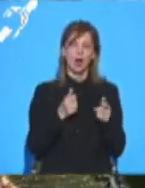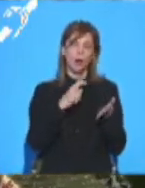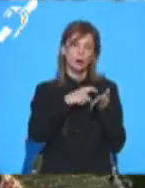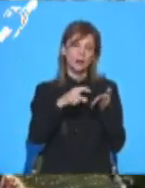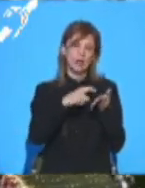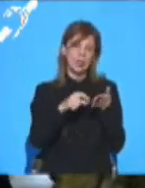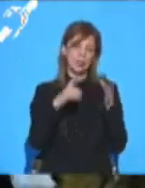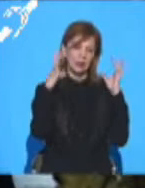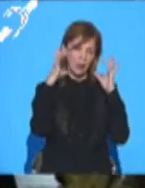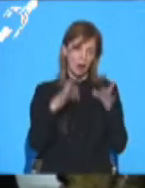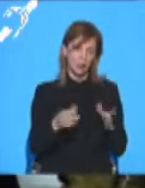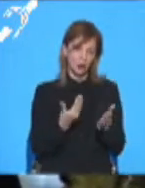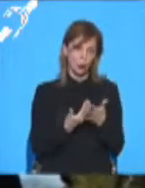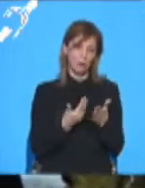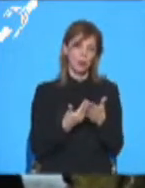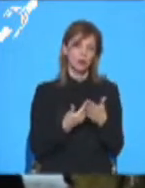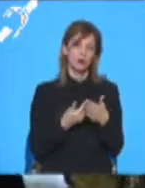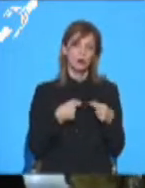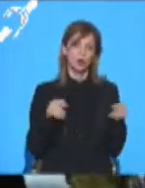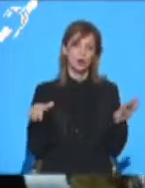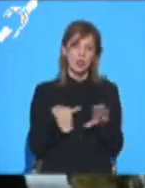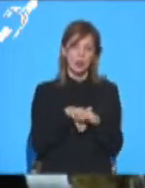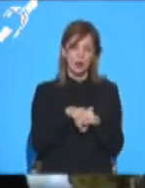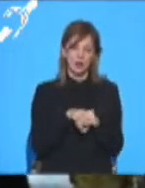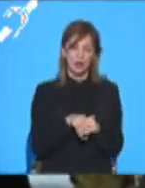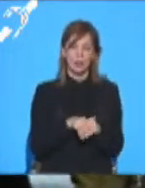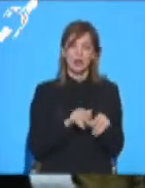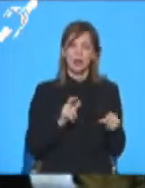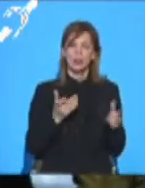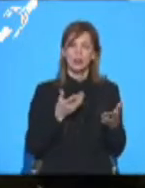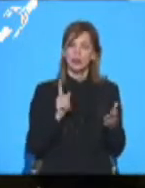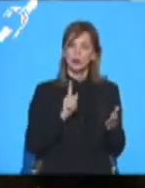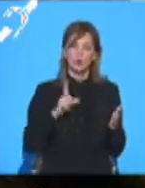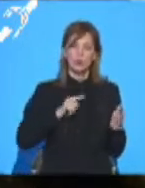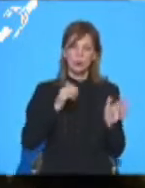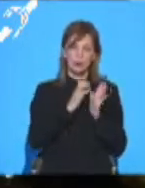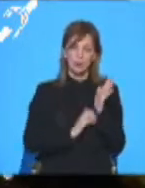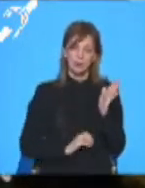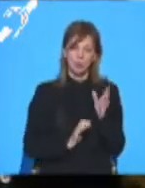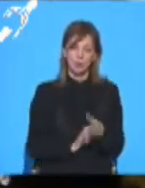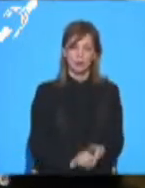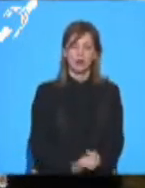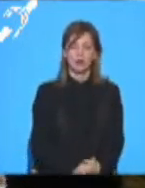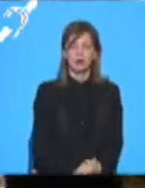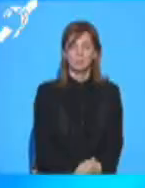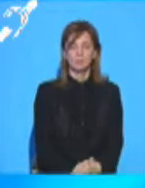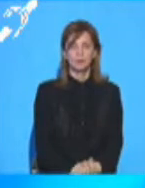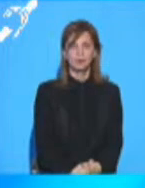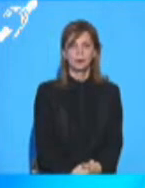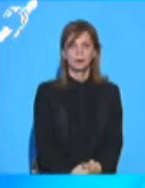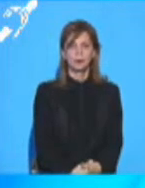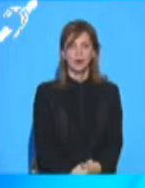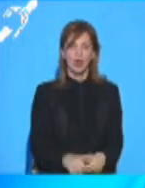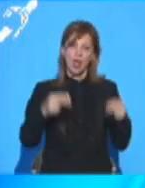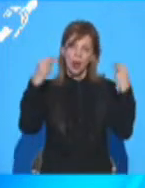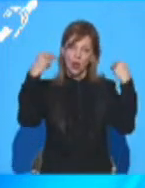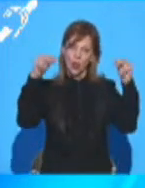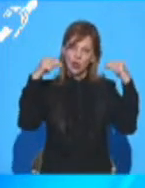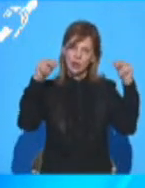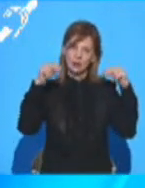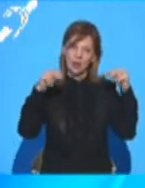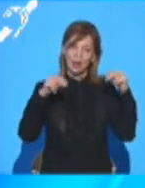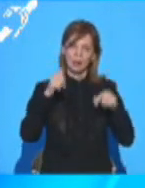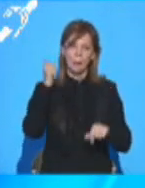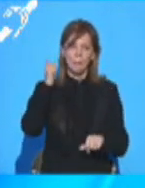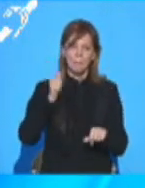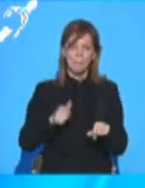cadou care sunt oferite angajaților înainte de Crăciun, nu se impozitează în limita a 300 de lei. S-a colindat în